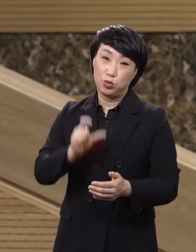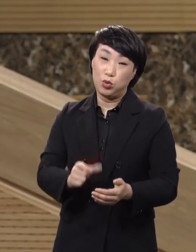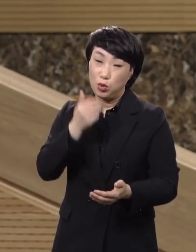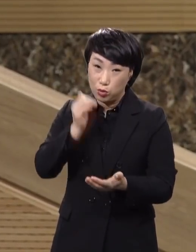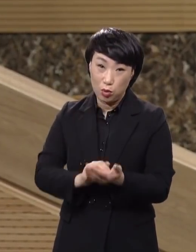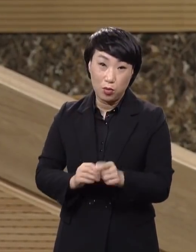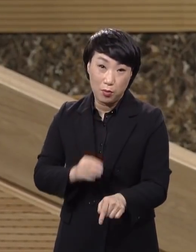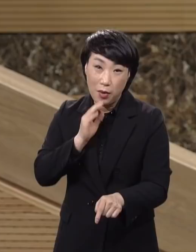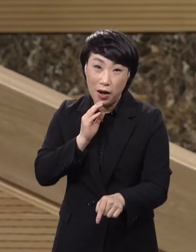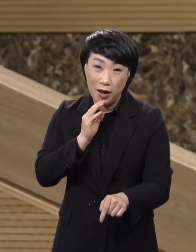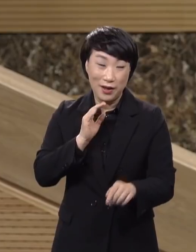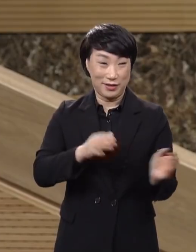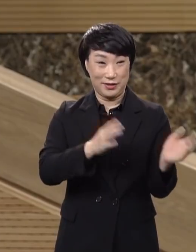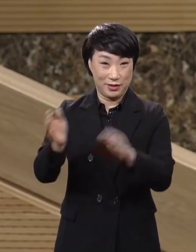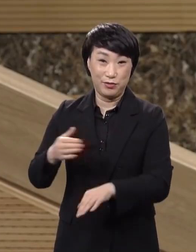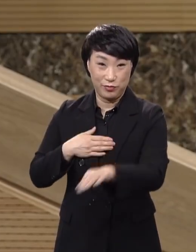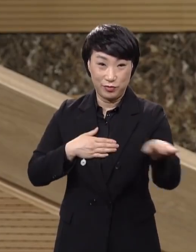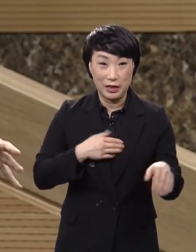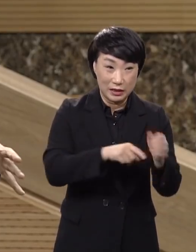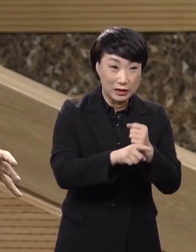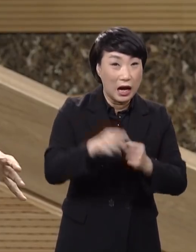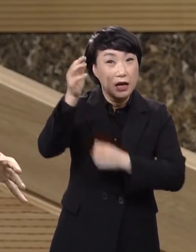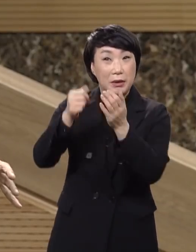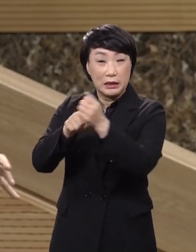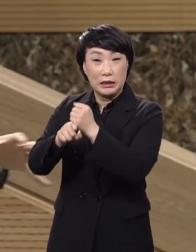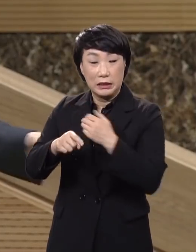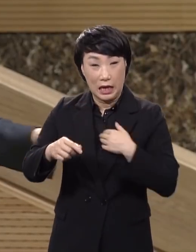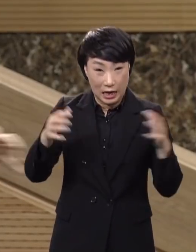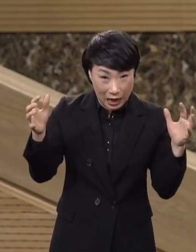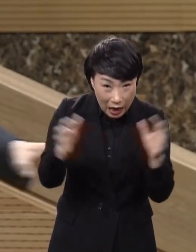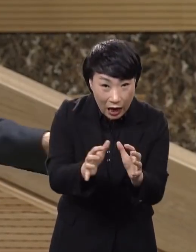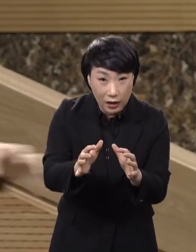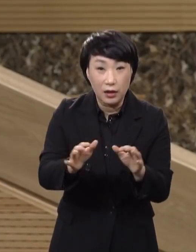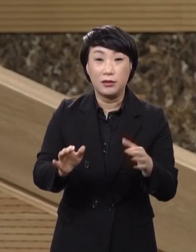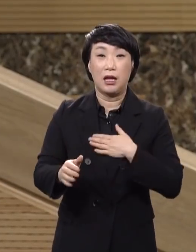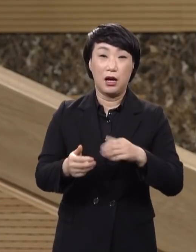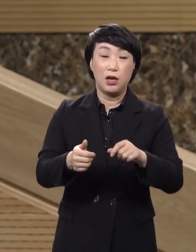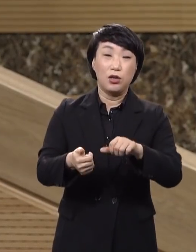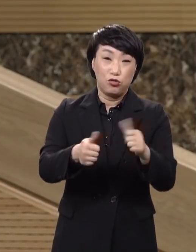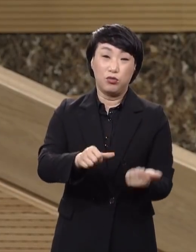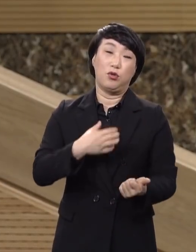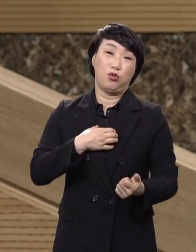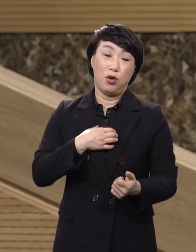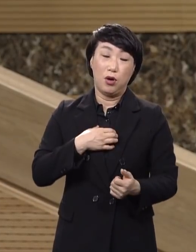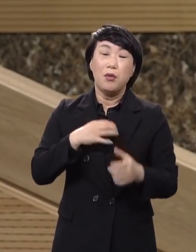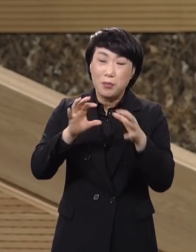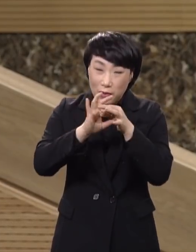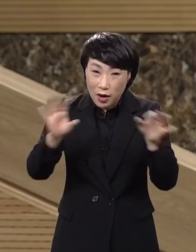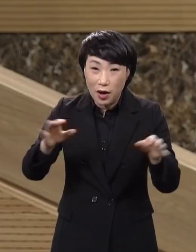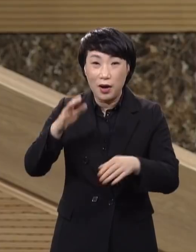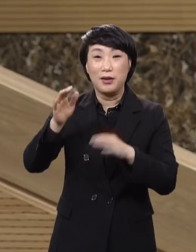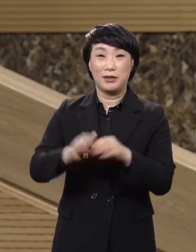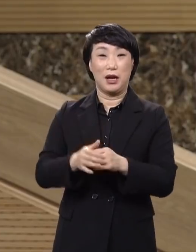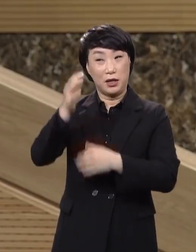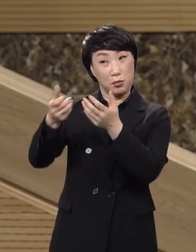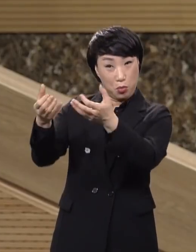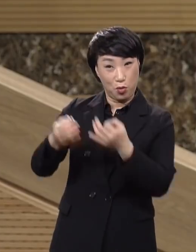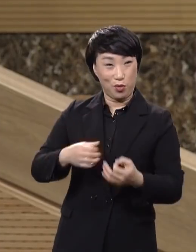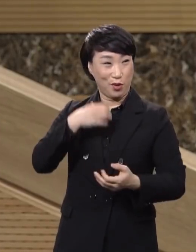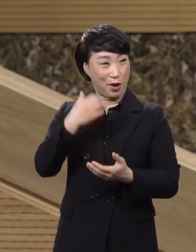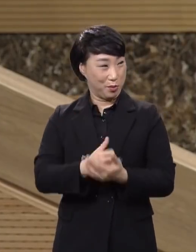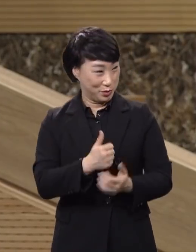뜻을 같이 하겠다는 것은 내게 죽음이 와도 요동하지 않을 때 하나님 얼마나